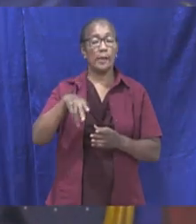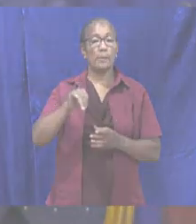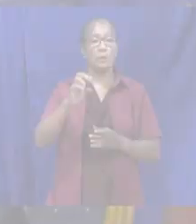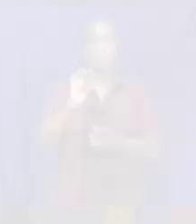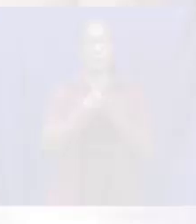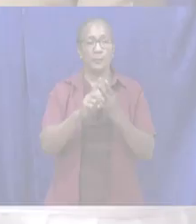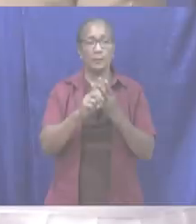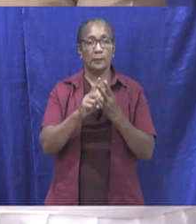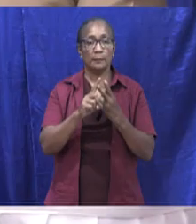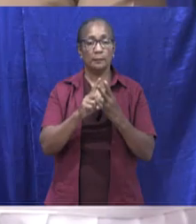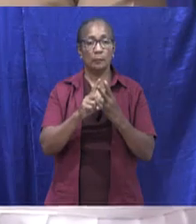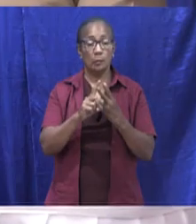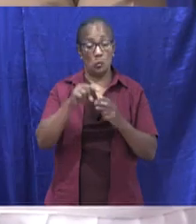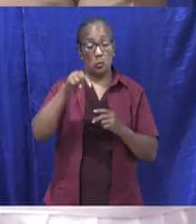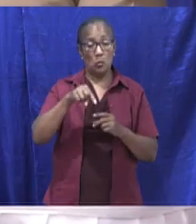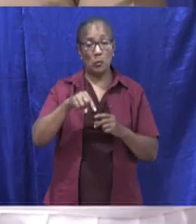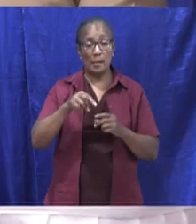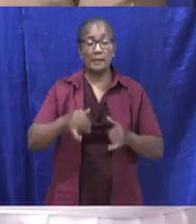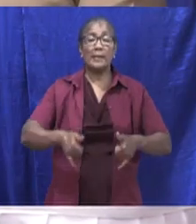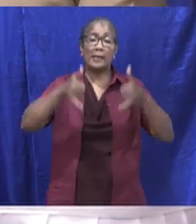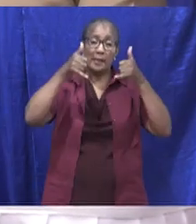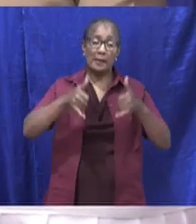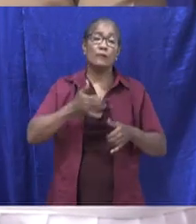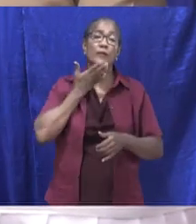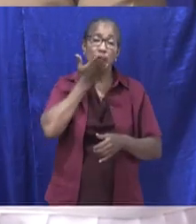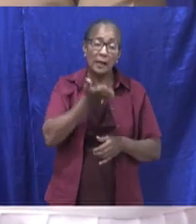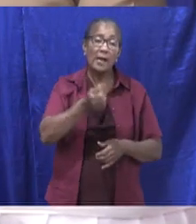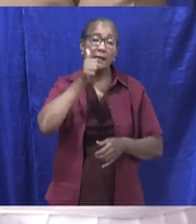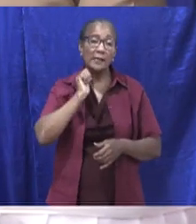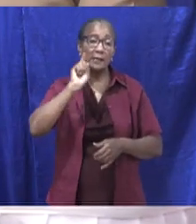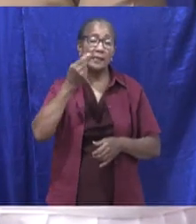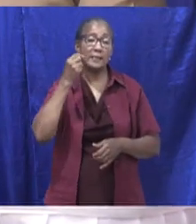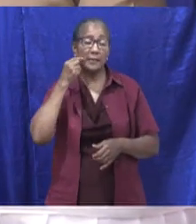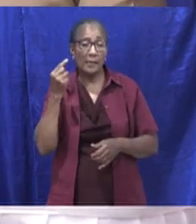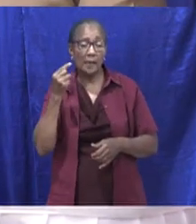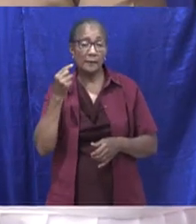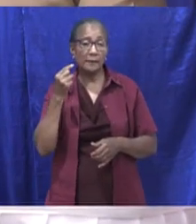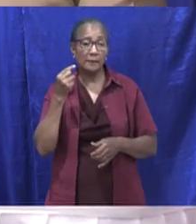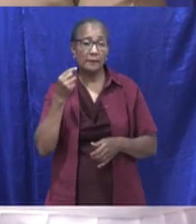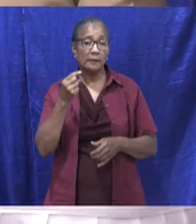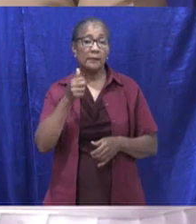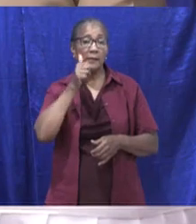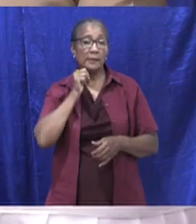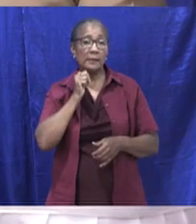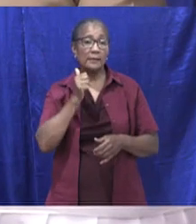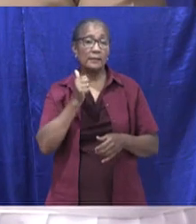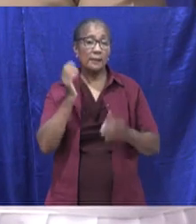consa.suriname@gmail.com. Er is natuurlijk een heleboel vraag. Gisteren was de eerste dag, of tenminste gisteravond